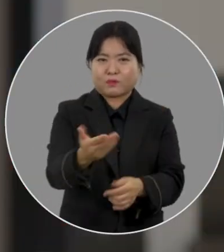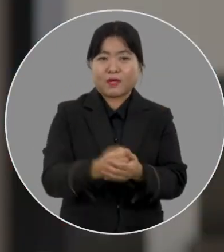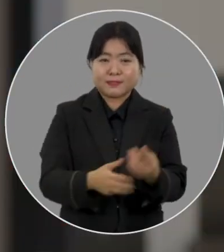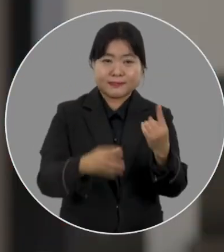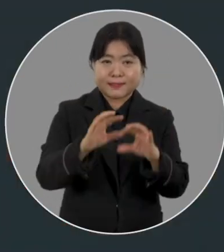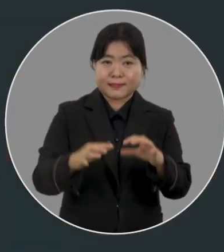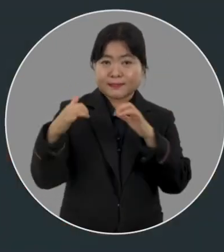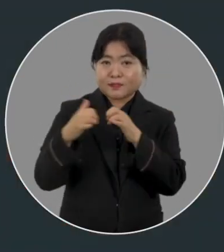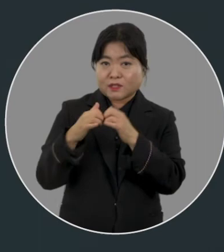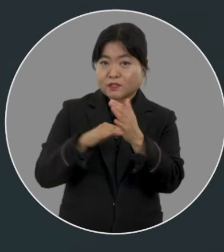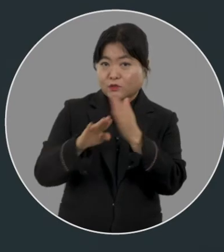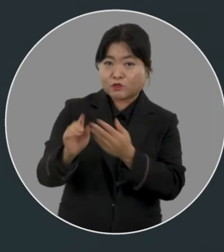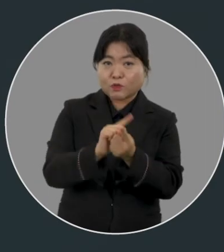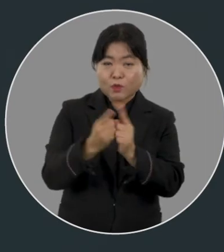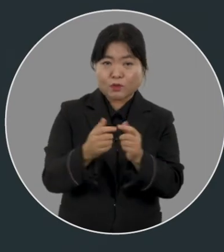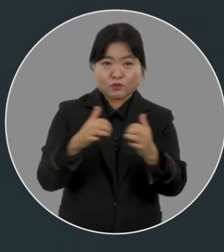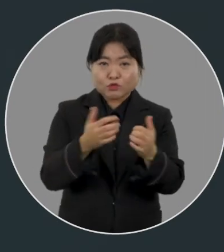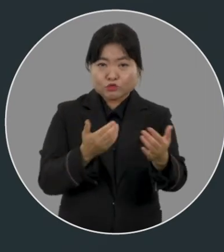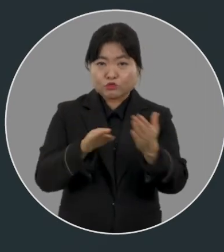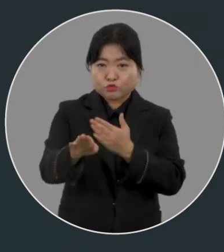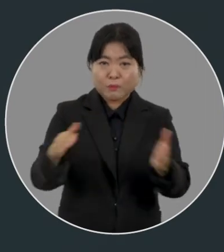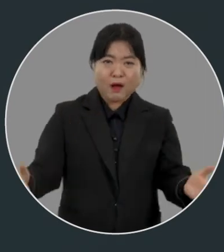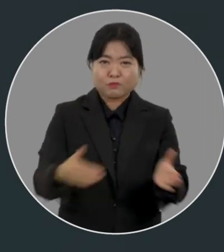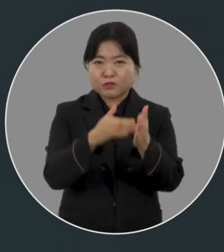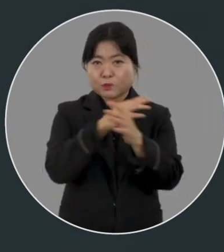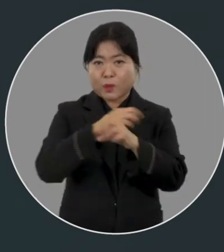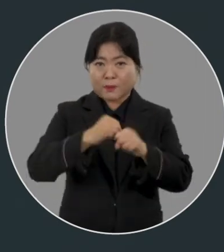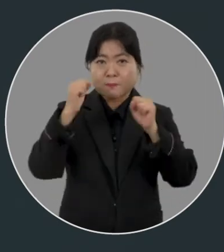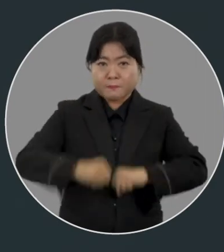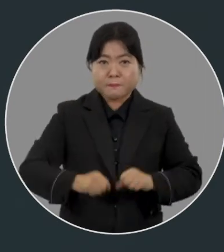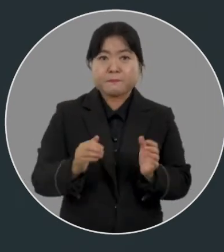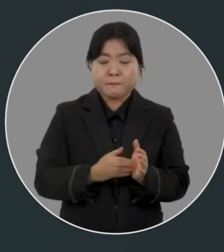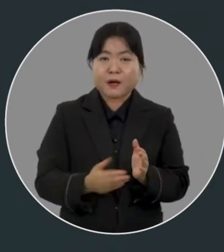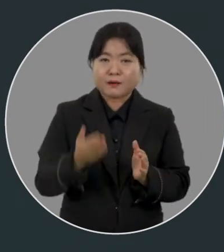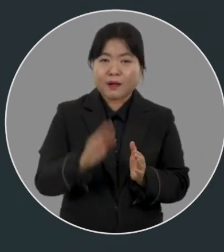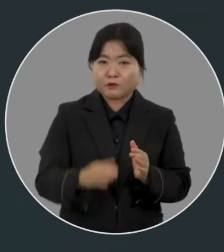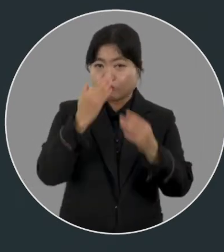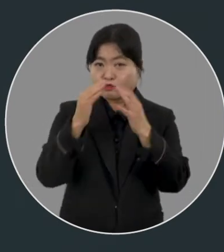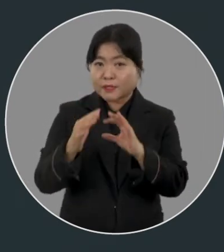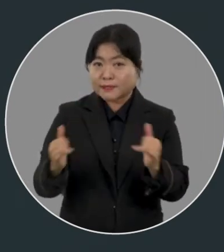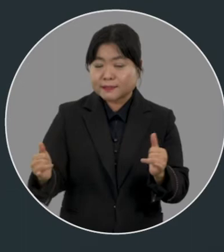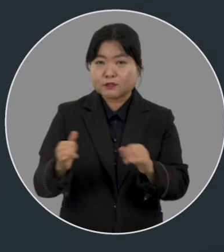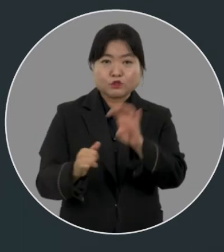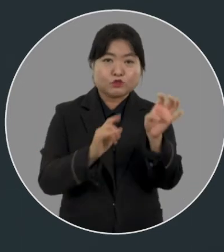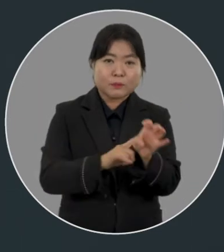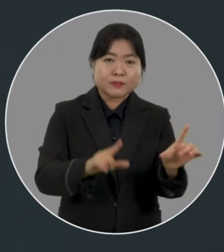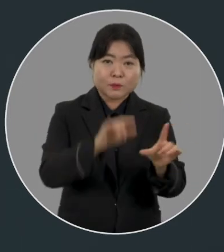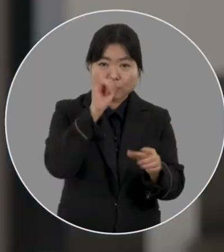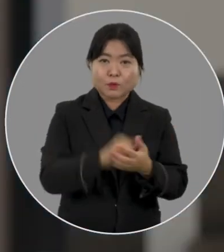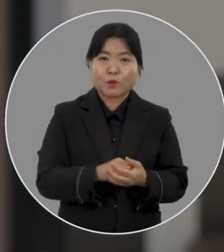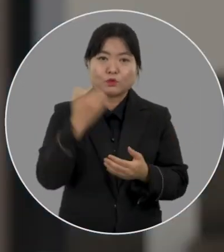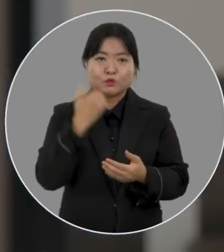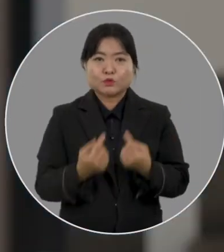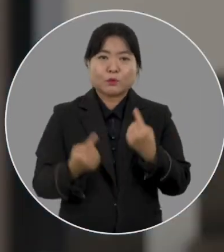세계대전이 끝나고 서로 전후 마무리 조약을 하게 됩니다. 그러나 이제 유대인들은 유럽에 살고